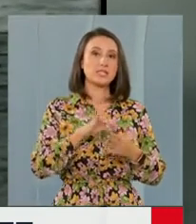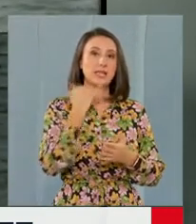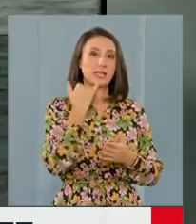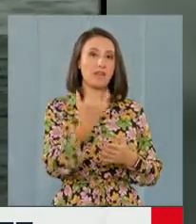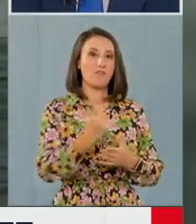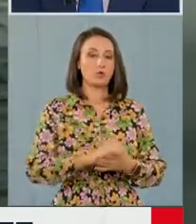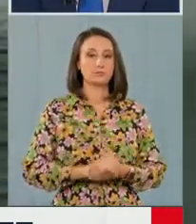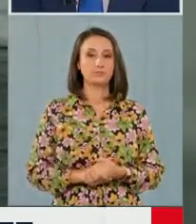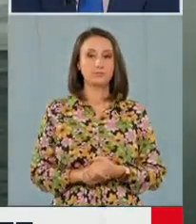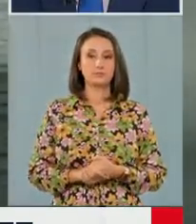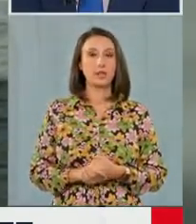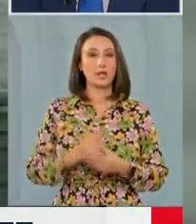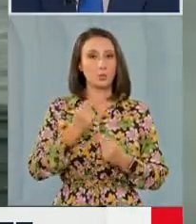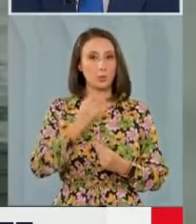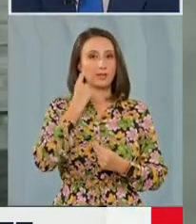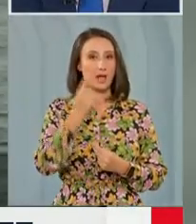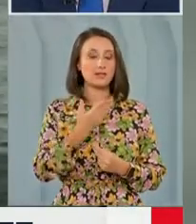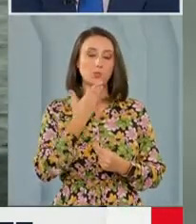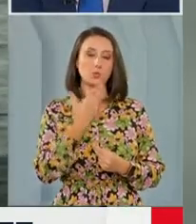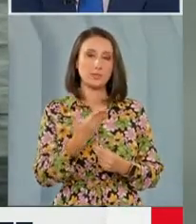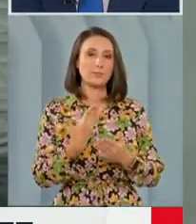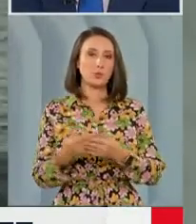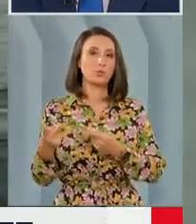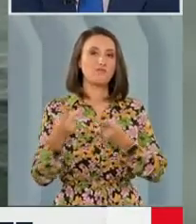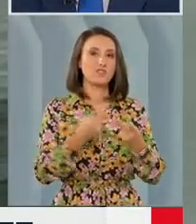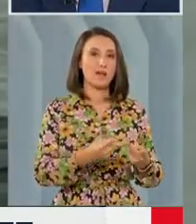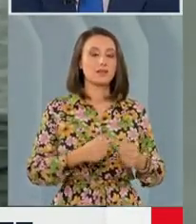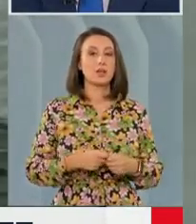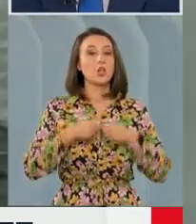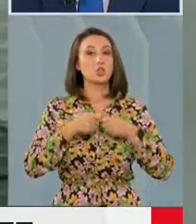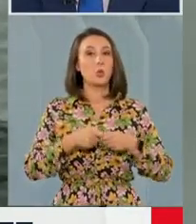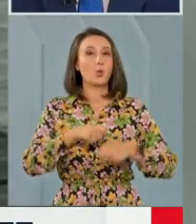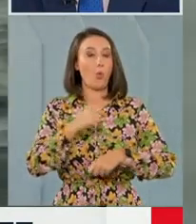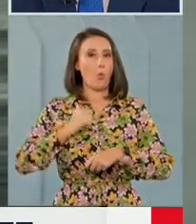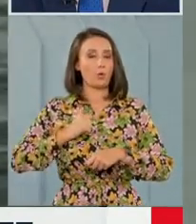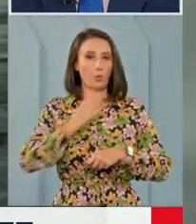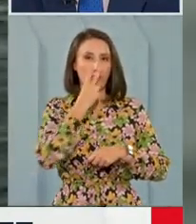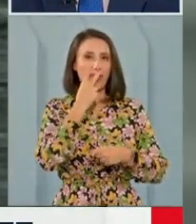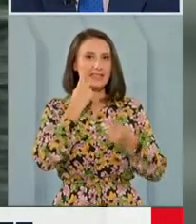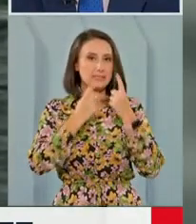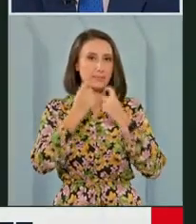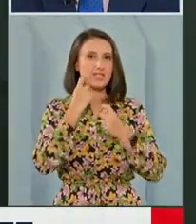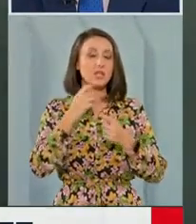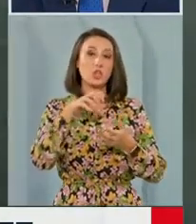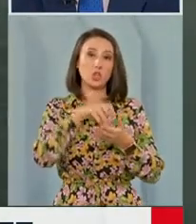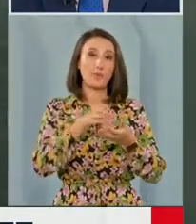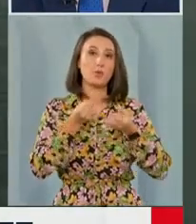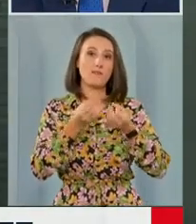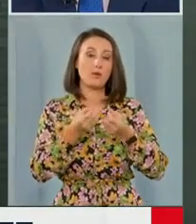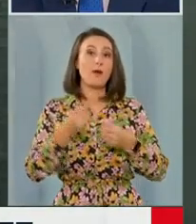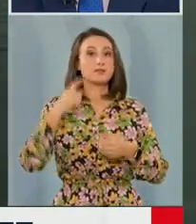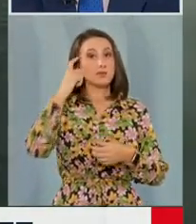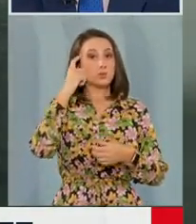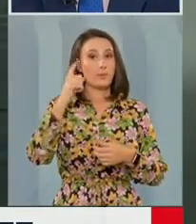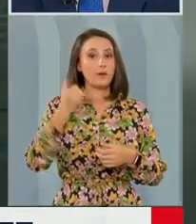prezență. Sărmâna, mulțumesc frumos pentru invitație. Domnule colonel, iată, experții în domeniul informațiilor sunt